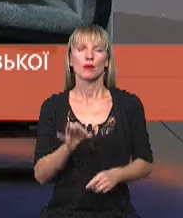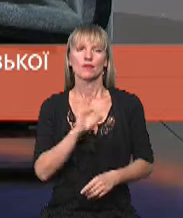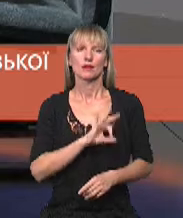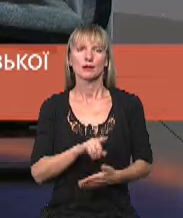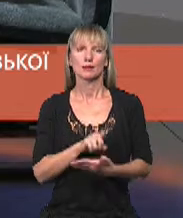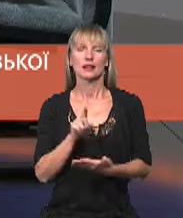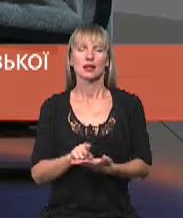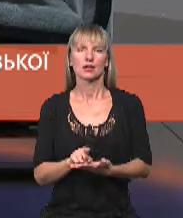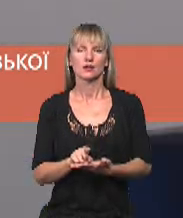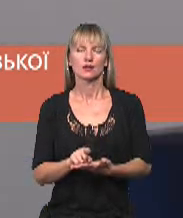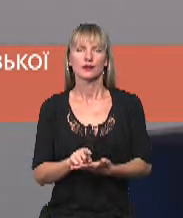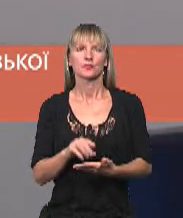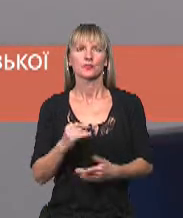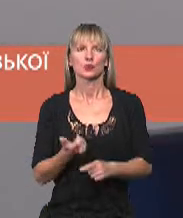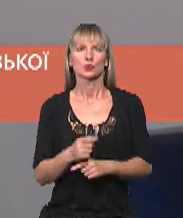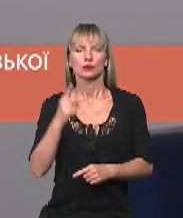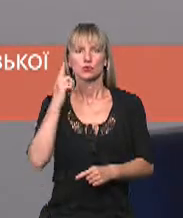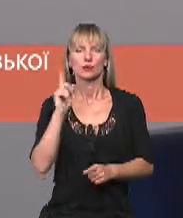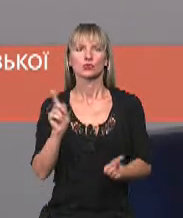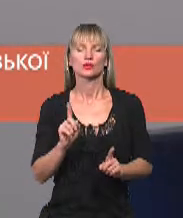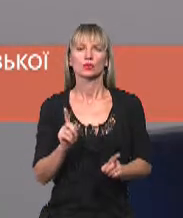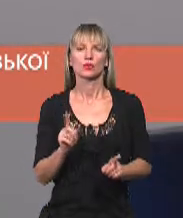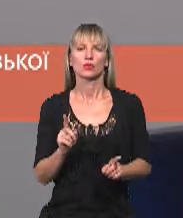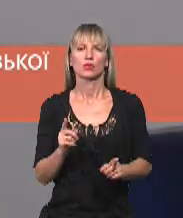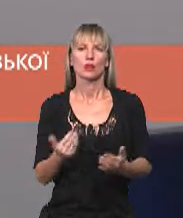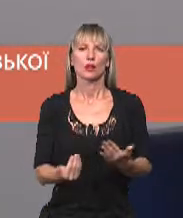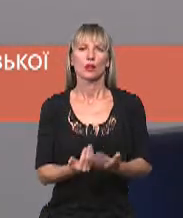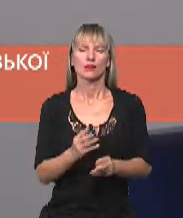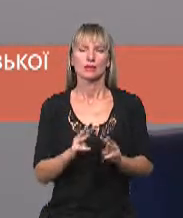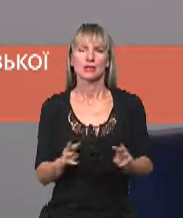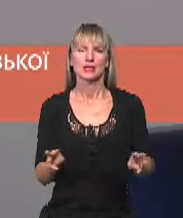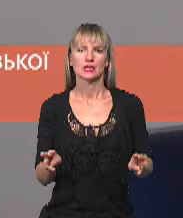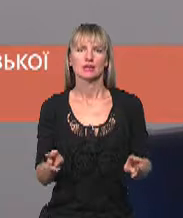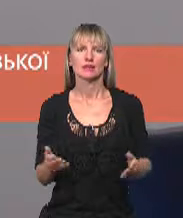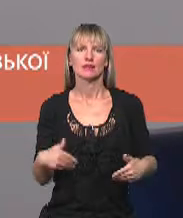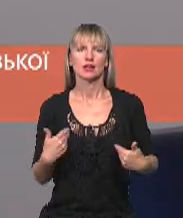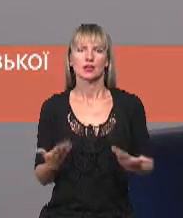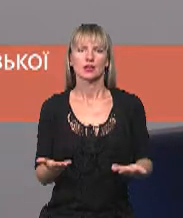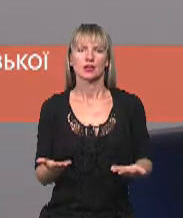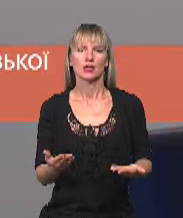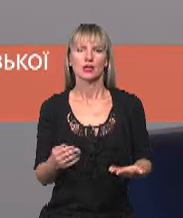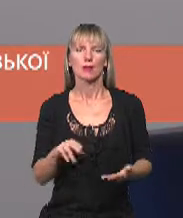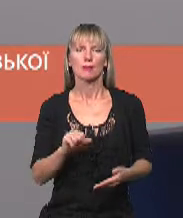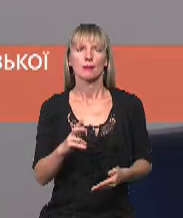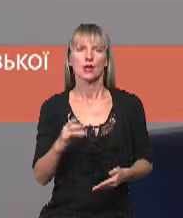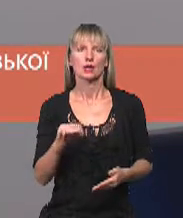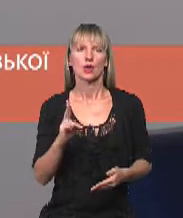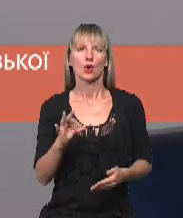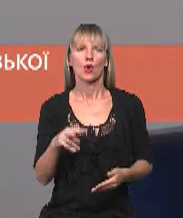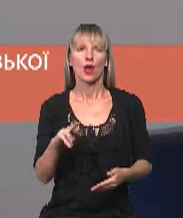мене питання. Я дуже сподіваюся, що, знаючи нову міністерку, ми дуже вітаємо її з призначенням, пані Оксана